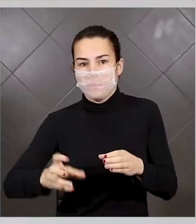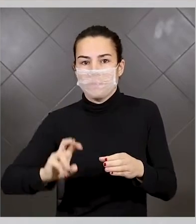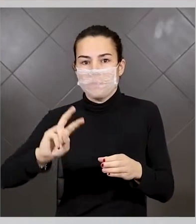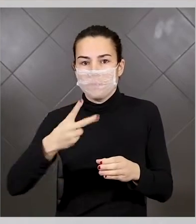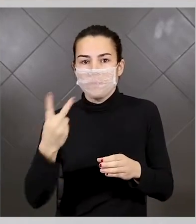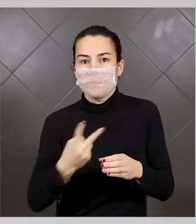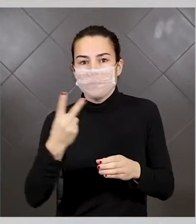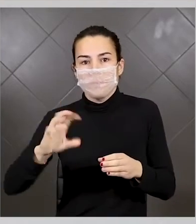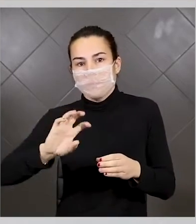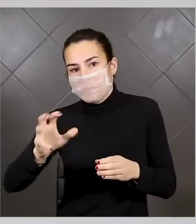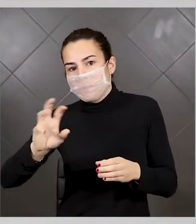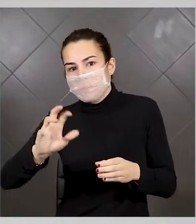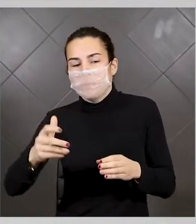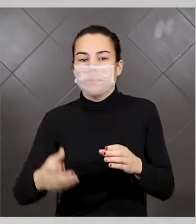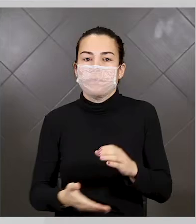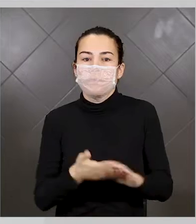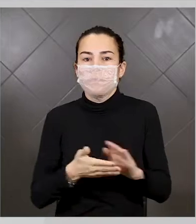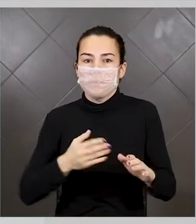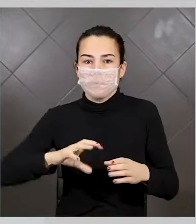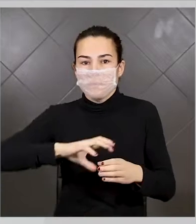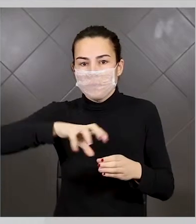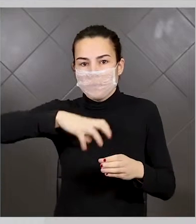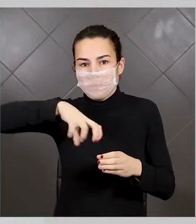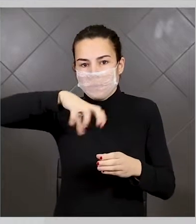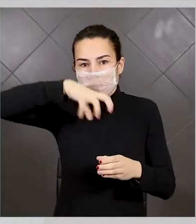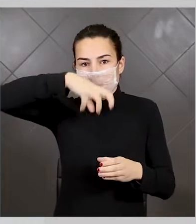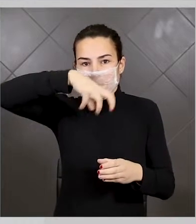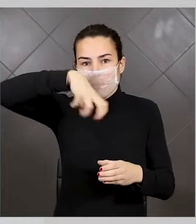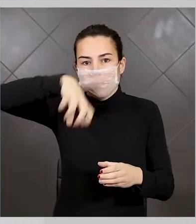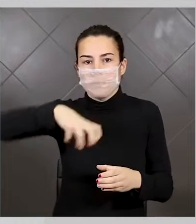ho junta tot i tot queda ben homogeni i muntat.